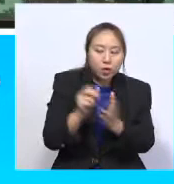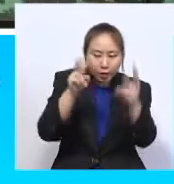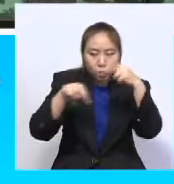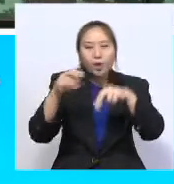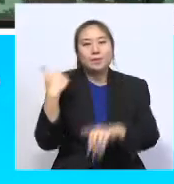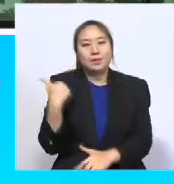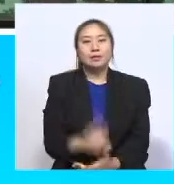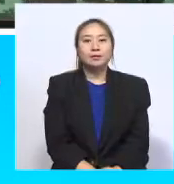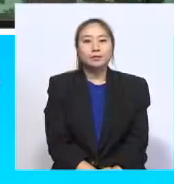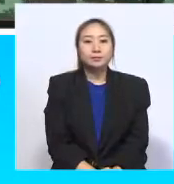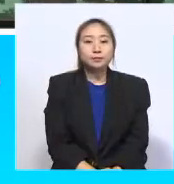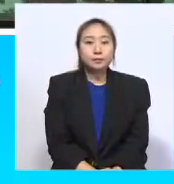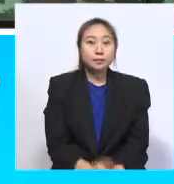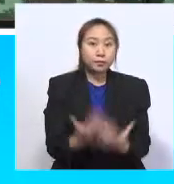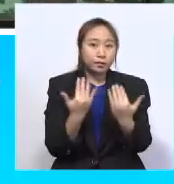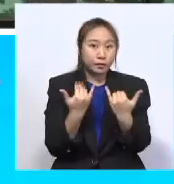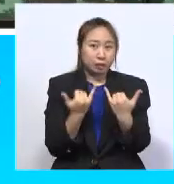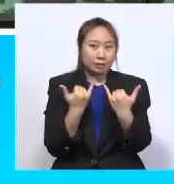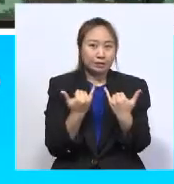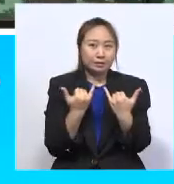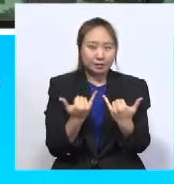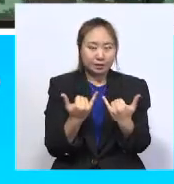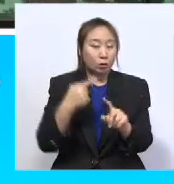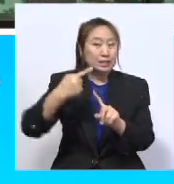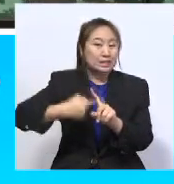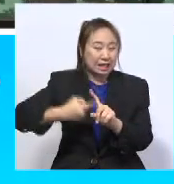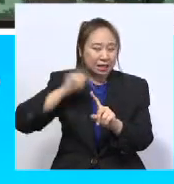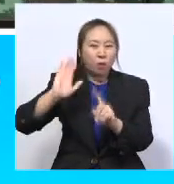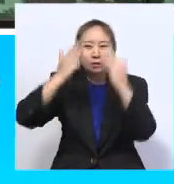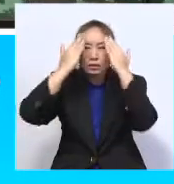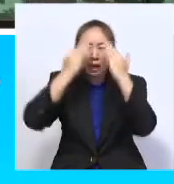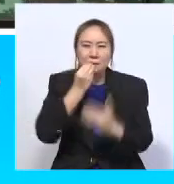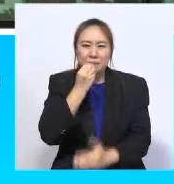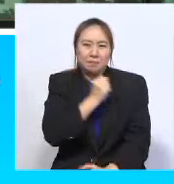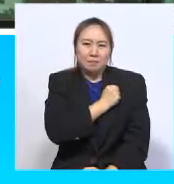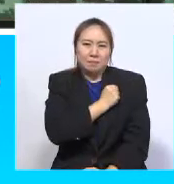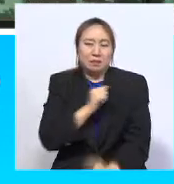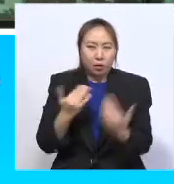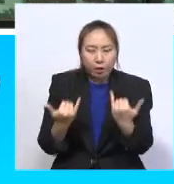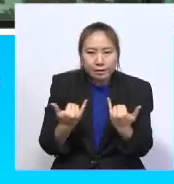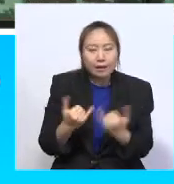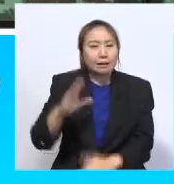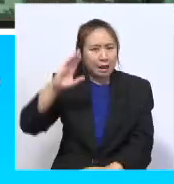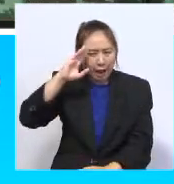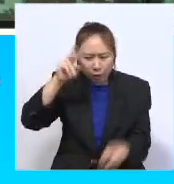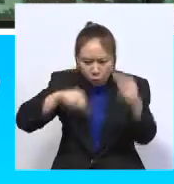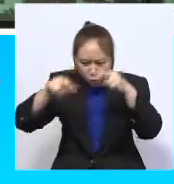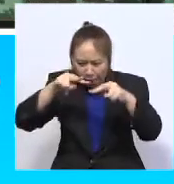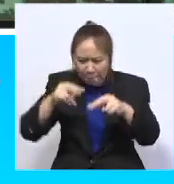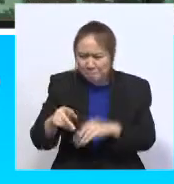ครับ ทีนี้พื้นที่ในช่วงนี้นะครับช่วงเดือนรอมฎอนเนี่ยพื้นที่ไหนเองทางกองทัพเองให้ความสำคัญเป็นพิเศษไ